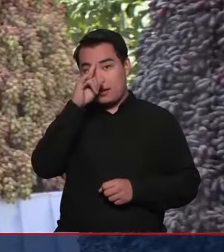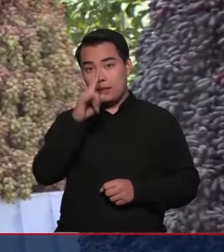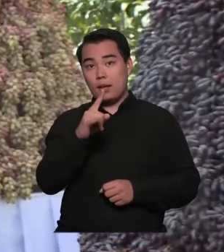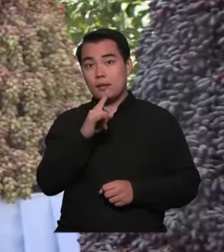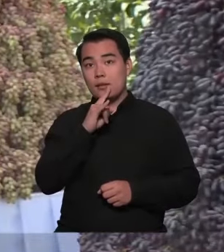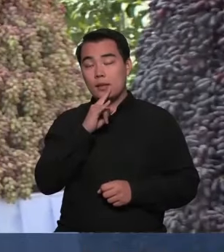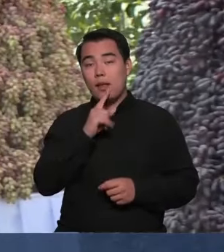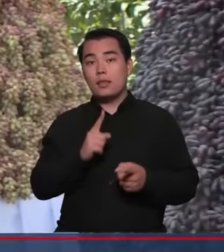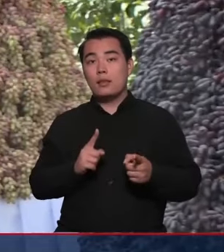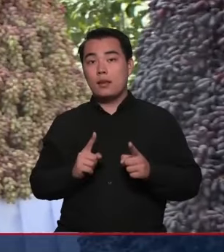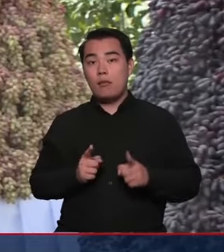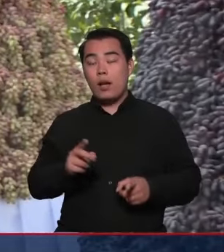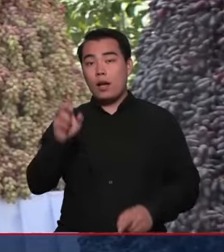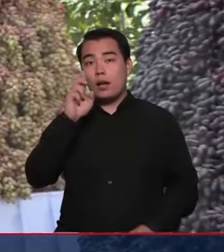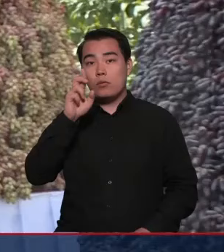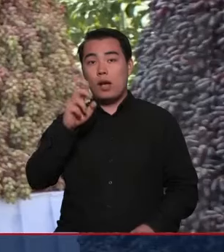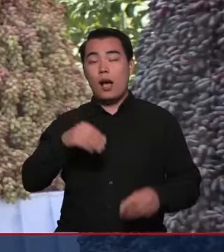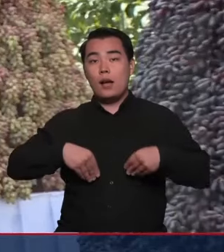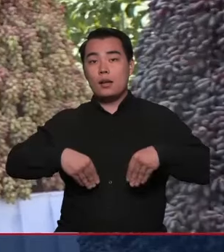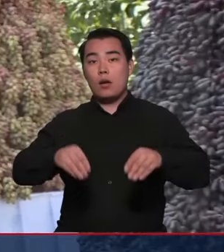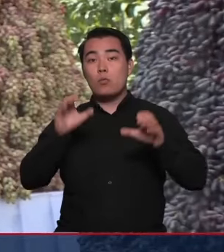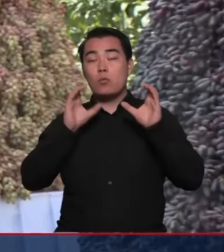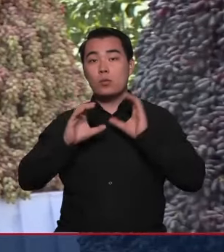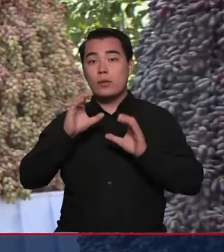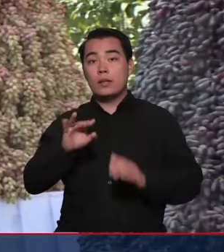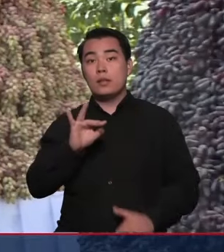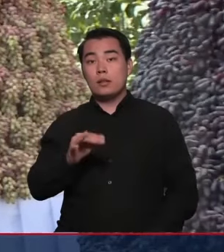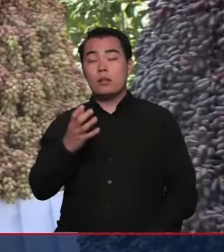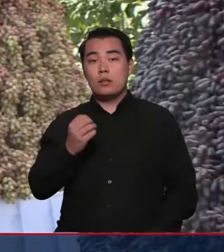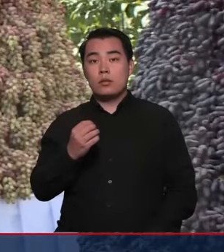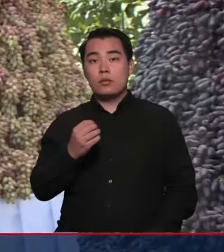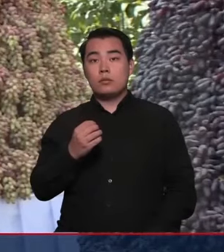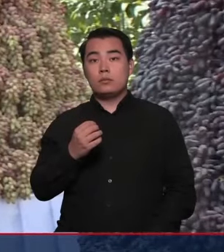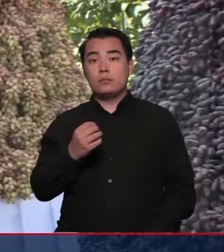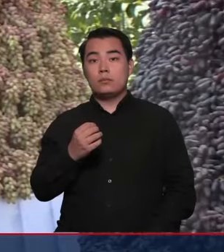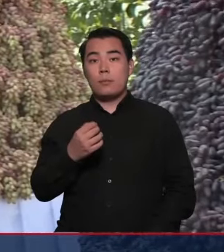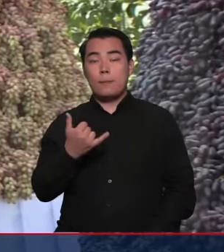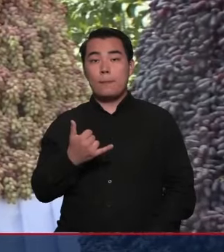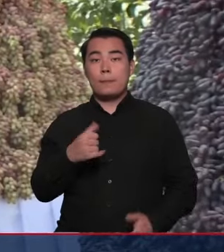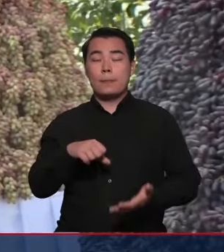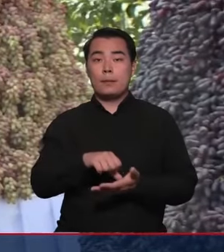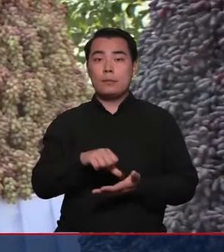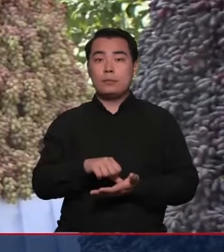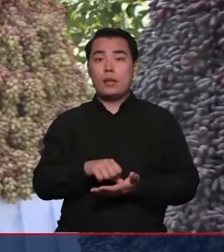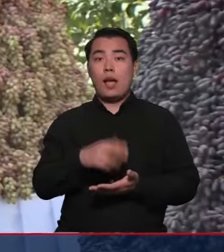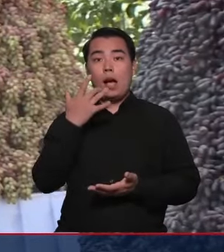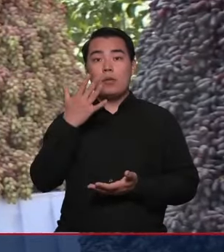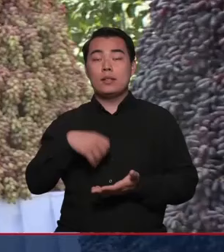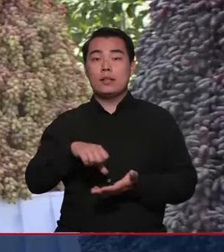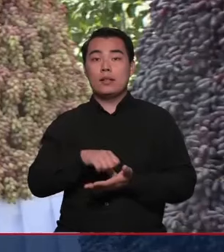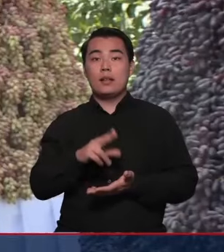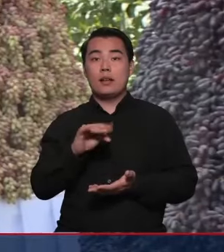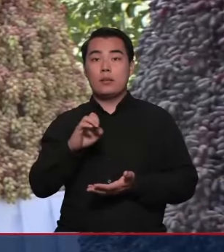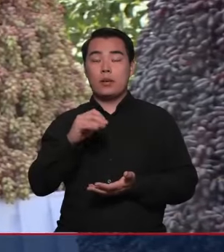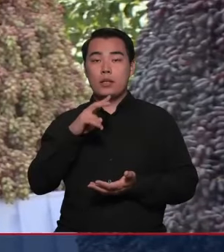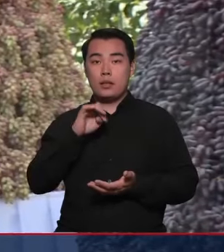казахского государственного аграрного университета, а также внешним член-корреспондентом, иностранным